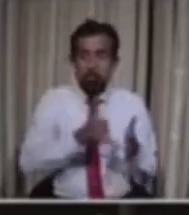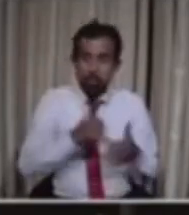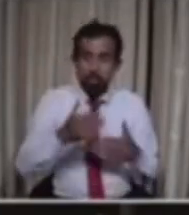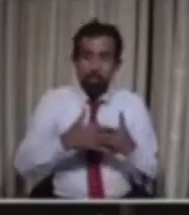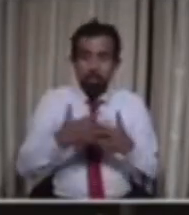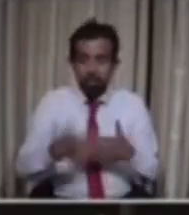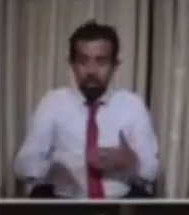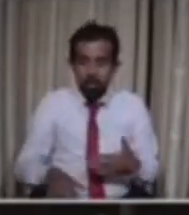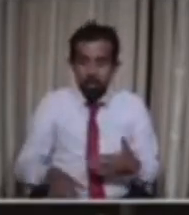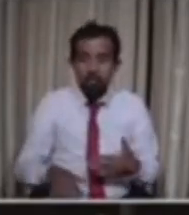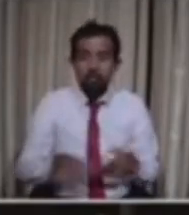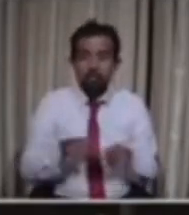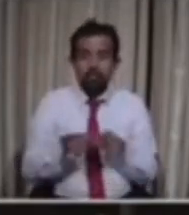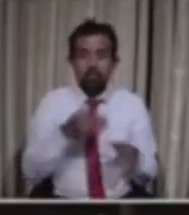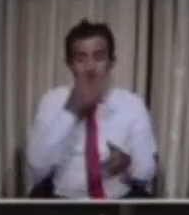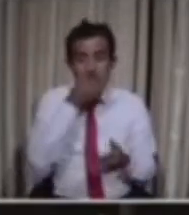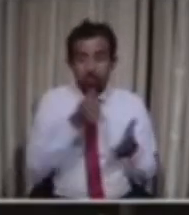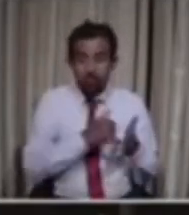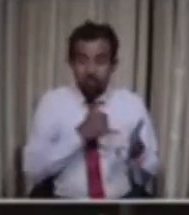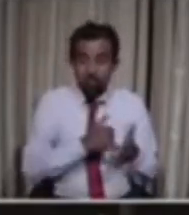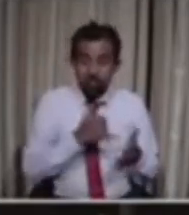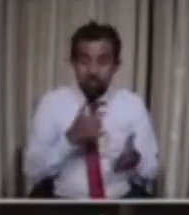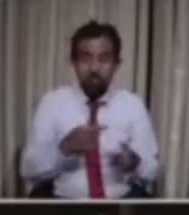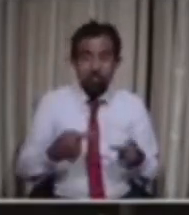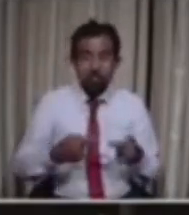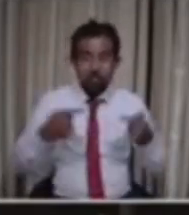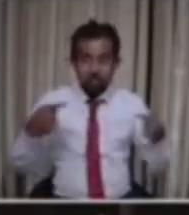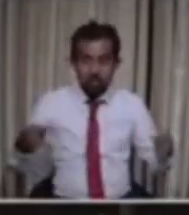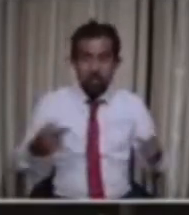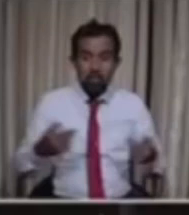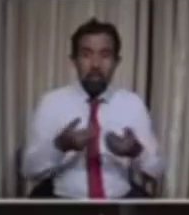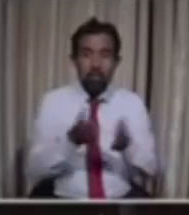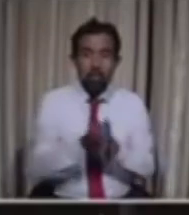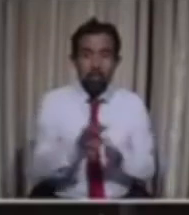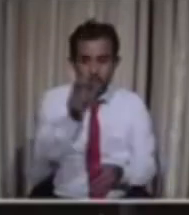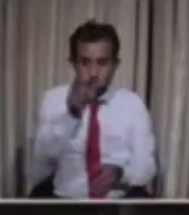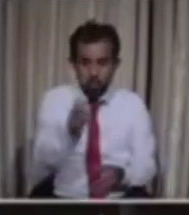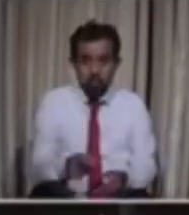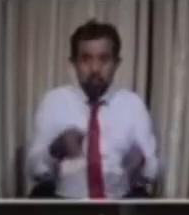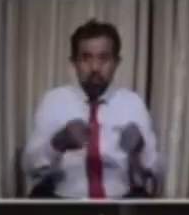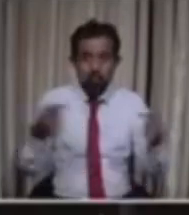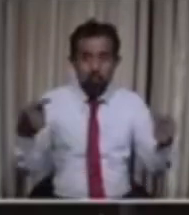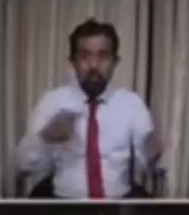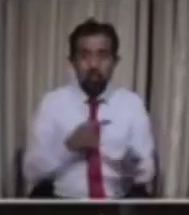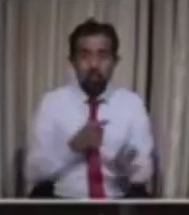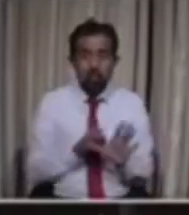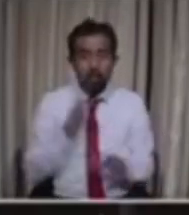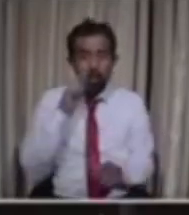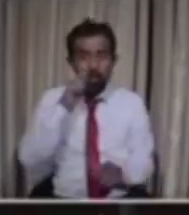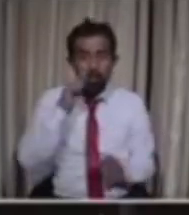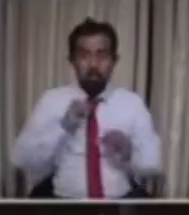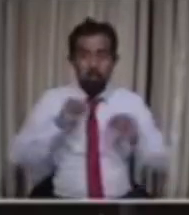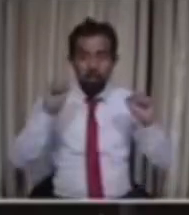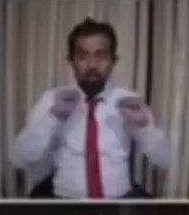எதிராக எதிர்வினையாற்ற முற்பட்ட பொழுது உங்களால் சூட்டப்பட்ட பெயர் பயங்கரவாதம். பயங்கரவாதிகளை ஒடுக்குகிறோம் என்ற பெயரிலே